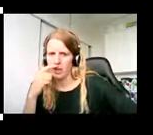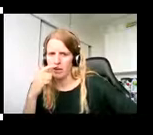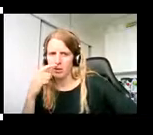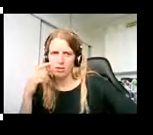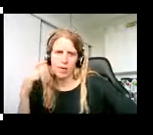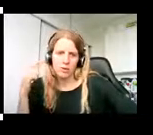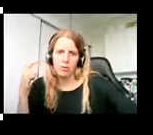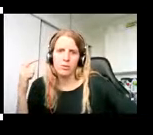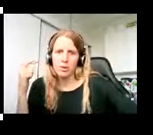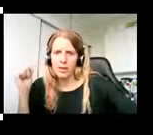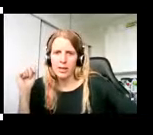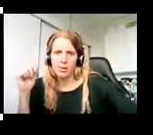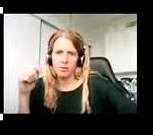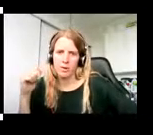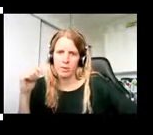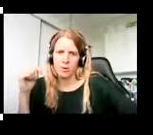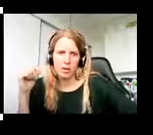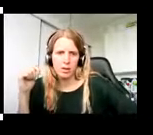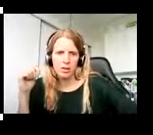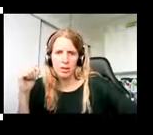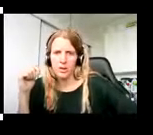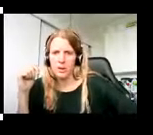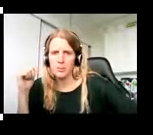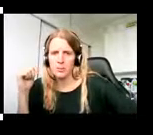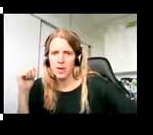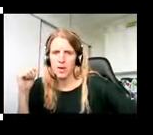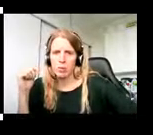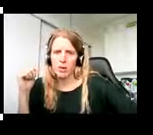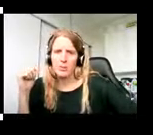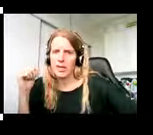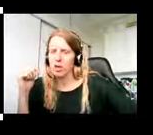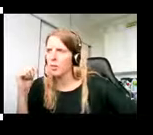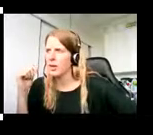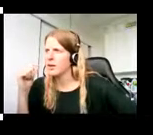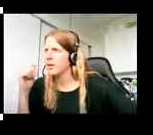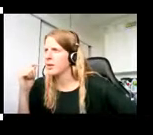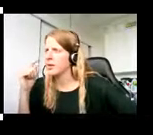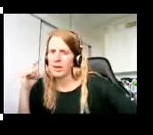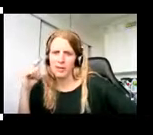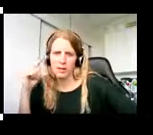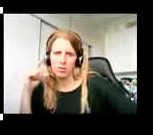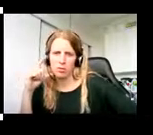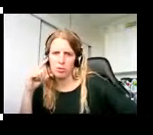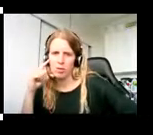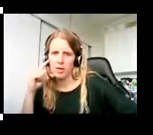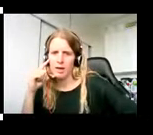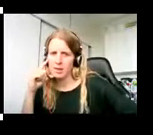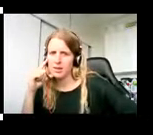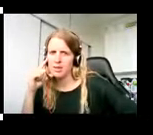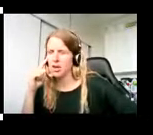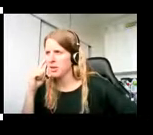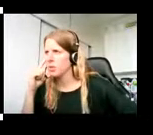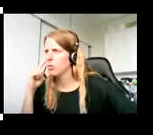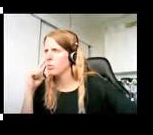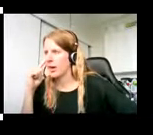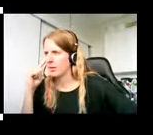verlopen. Uiteraard ook naar vervoer kijken, welk vervoer ga je gebruiken, en op welke manier kunnen we aan al de hygiënemaatregelen voldoen.